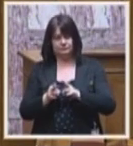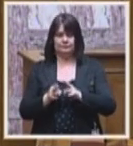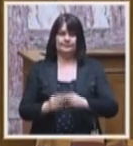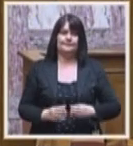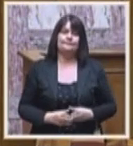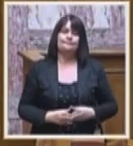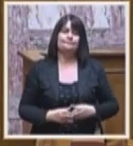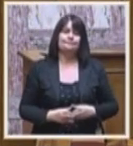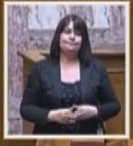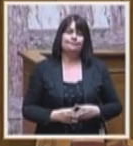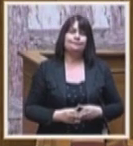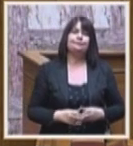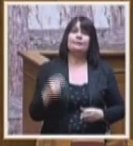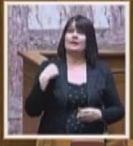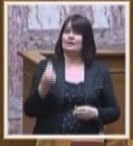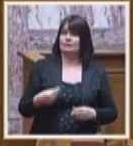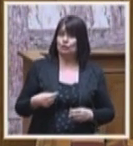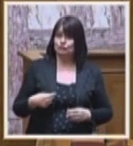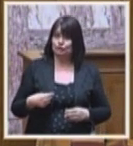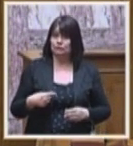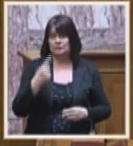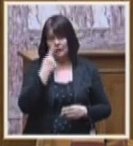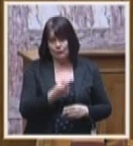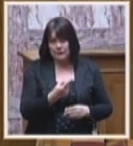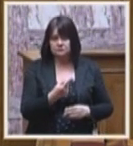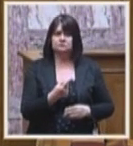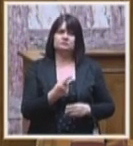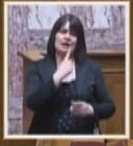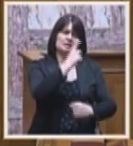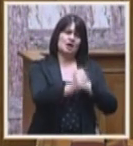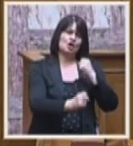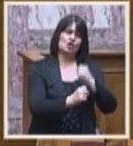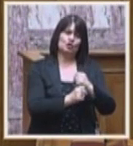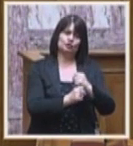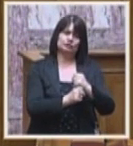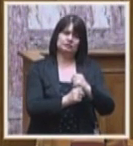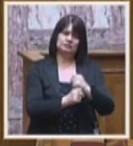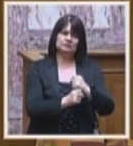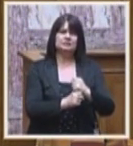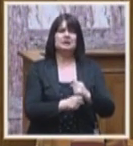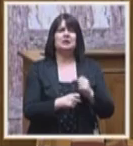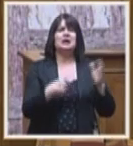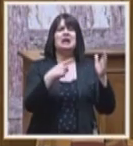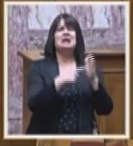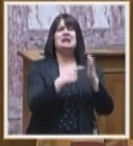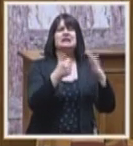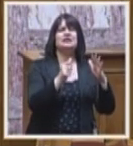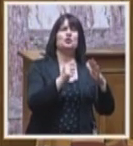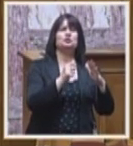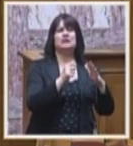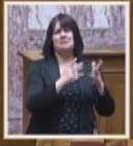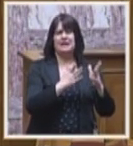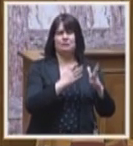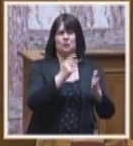Να μιλήσουμε για το δημόσιο. Σε 12μηνη βάση η Πορτογαλία έχει μέσο μισθό 1.600 ευρώ, στην Ελλάδα